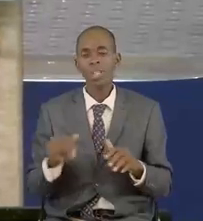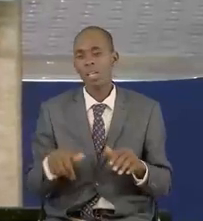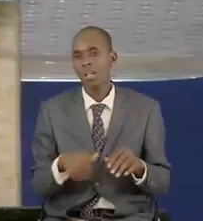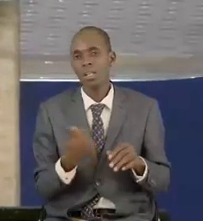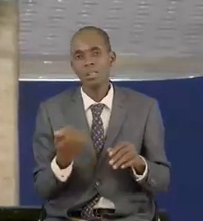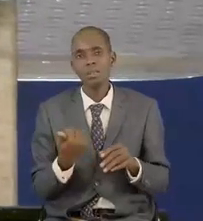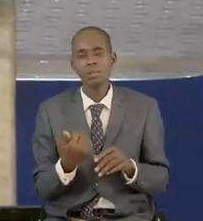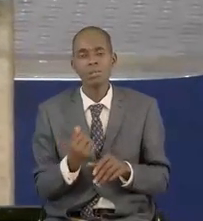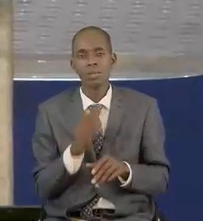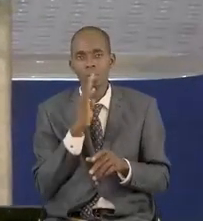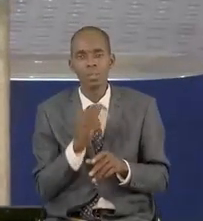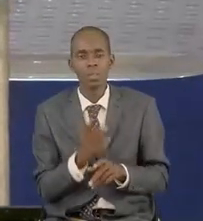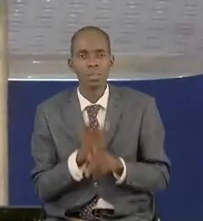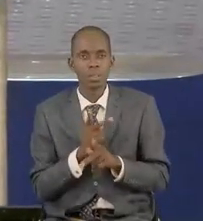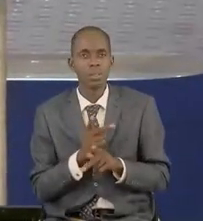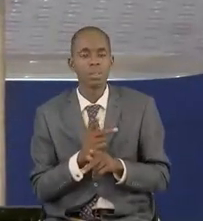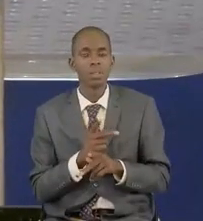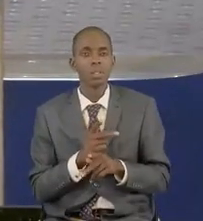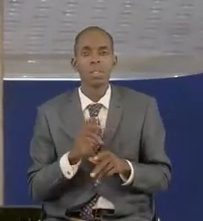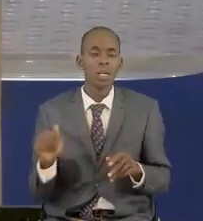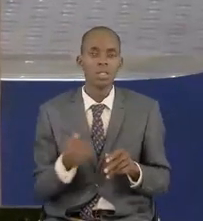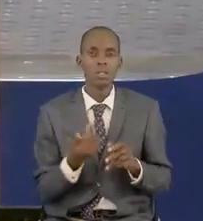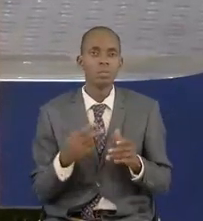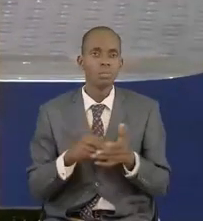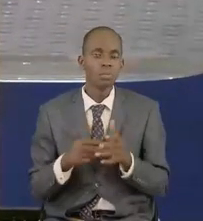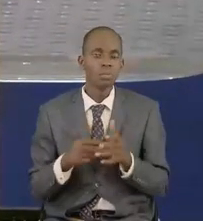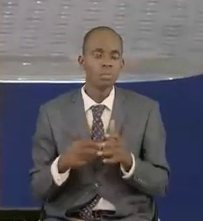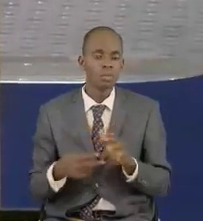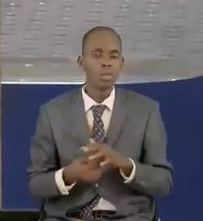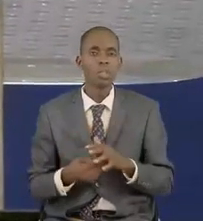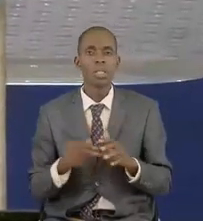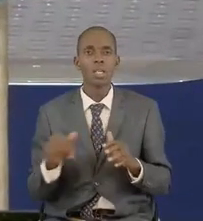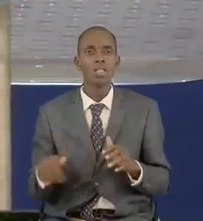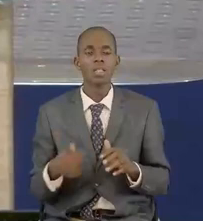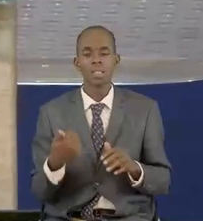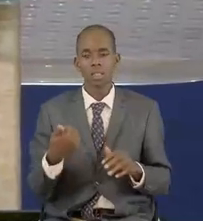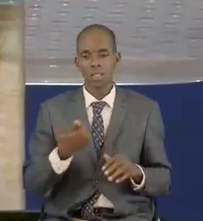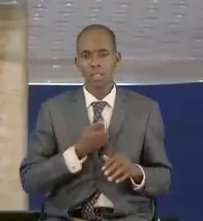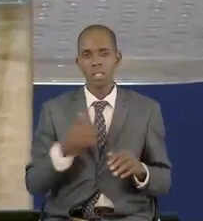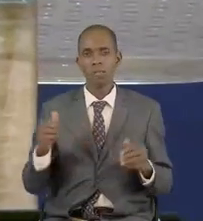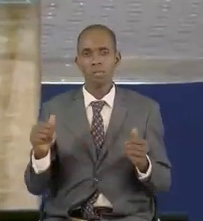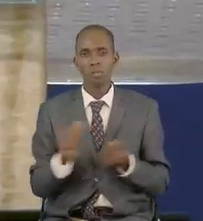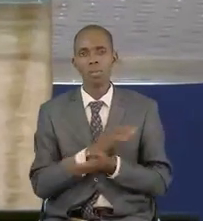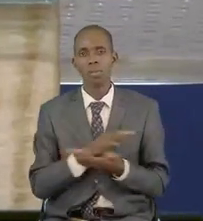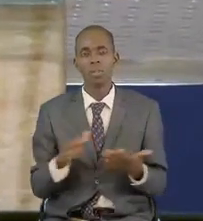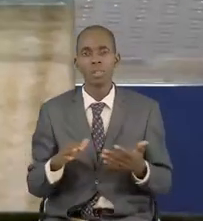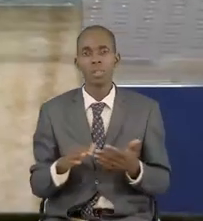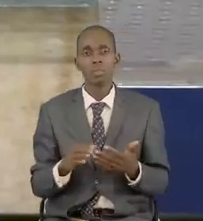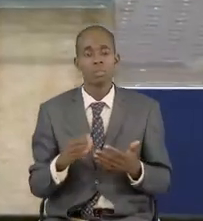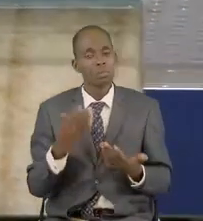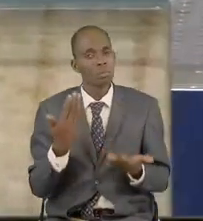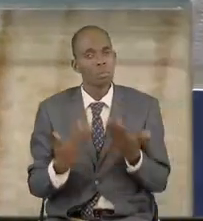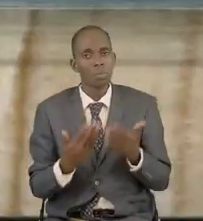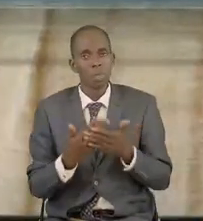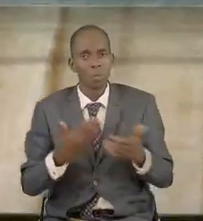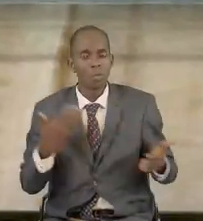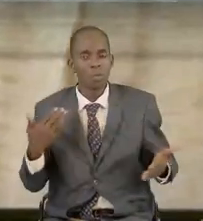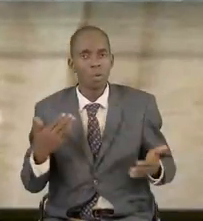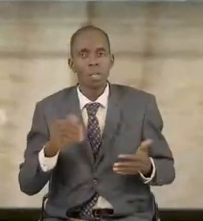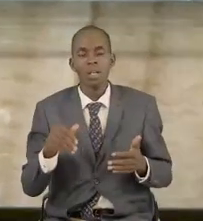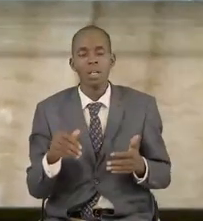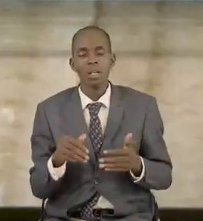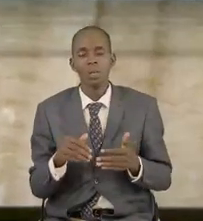afin de ne pas par une il n'avaitance par une auto